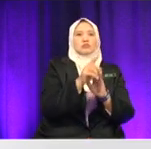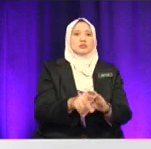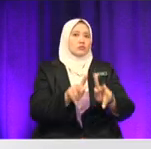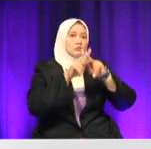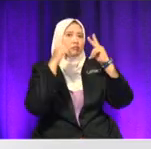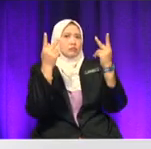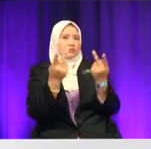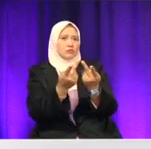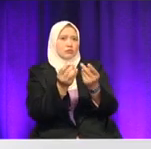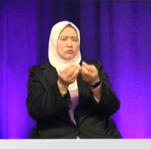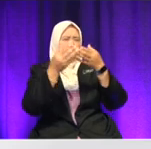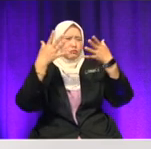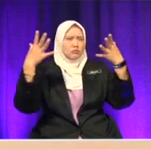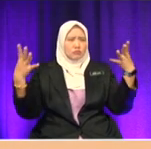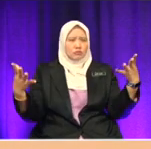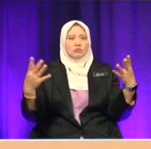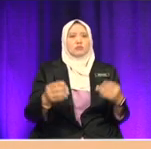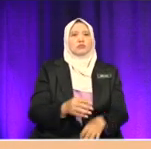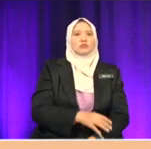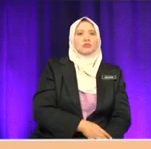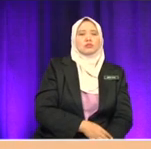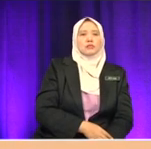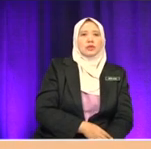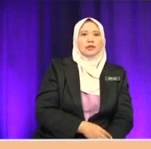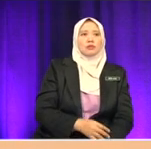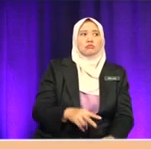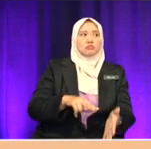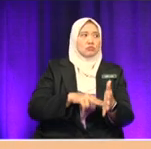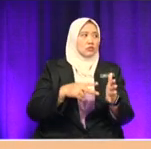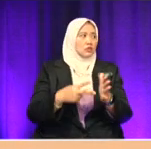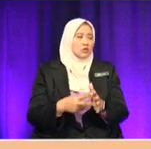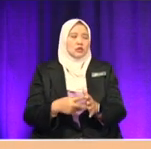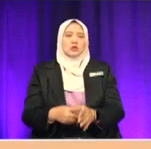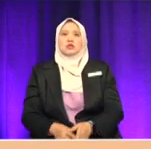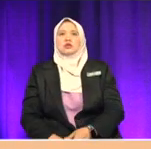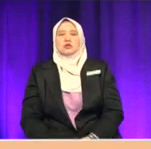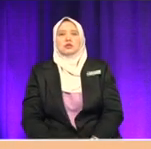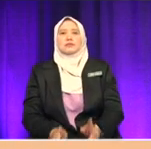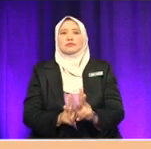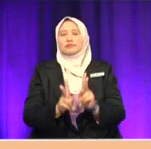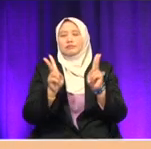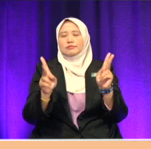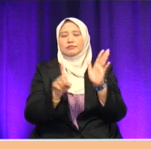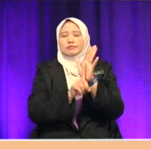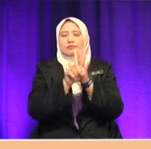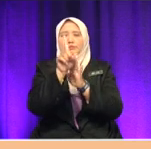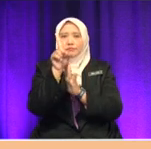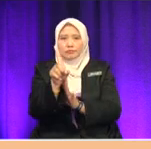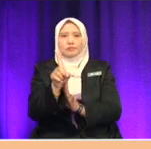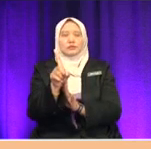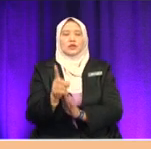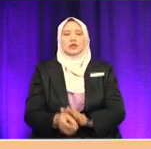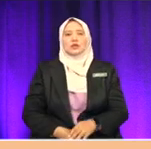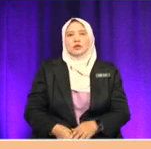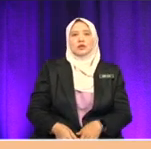betul, besar-besar. Maksudnya apa? Maksudnya di sini adalah semakin tinggi kelembapan, semakin